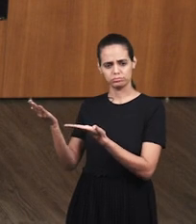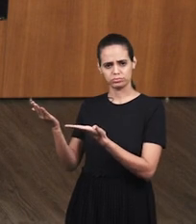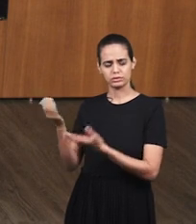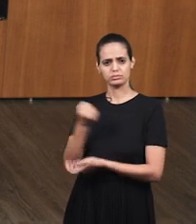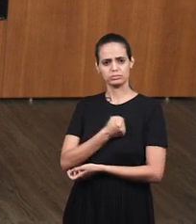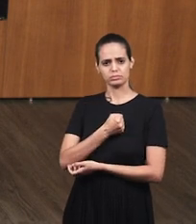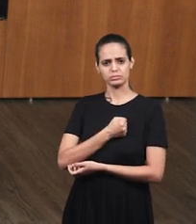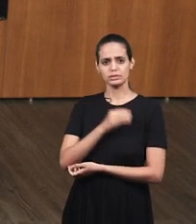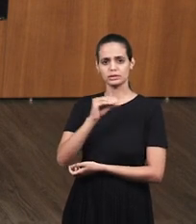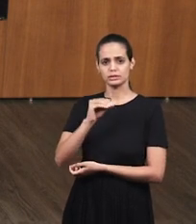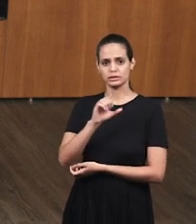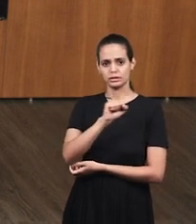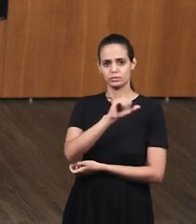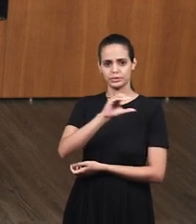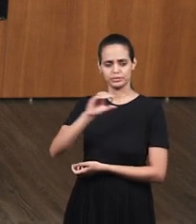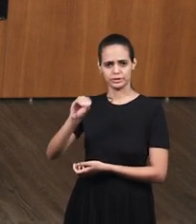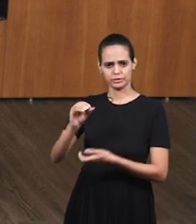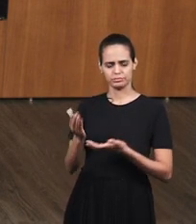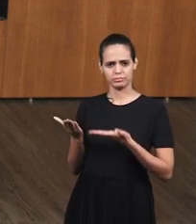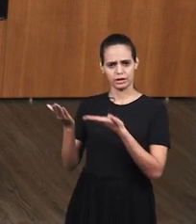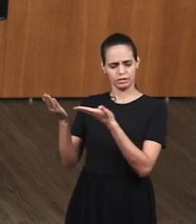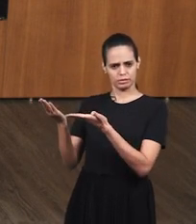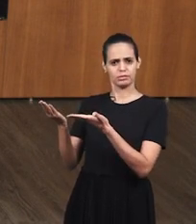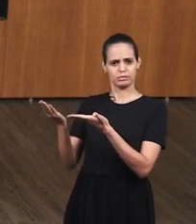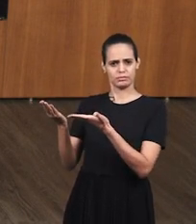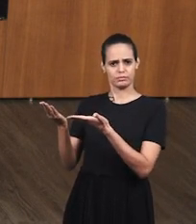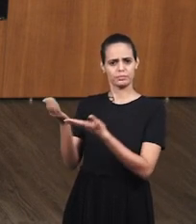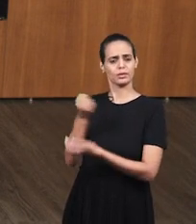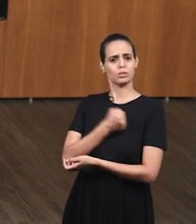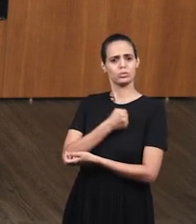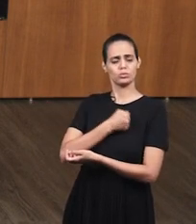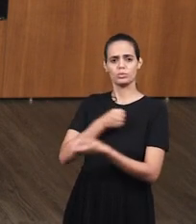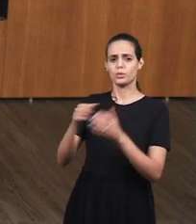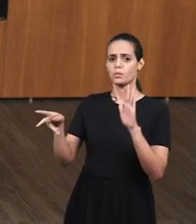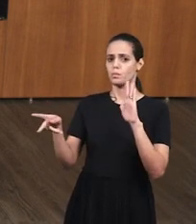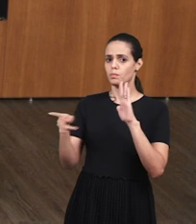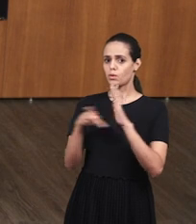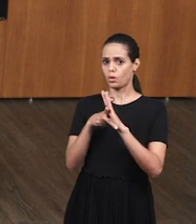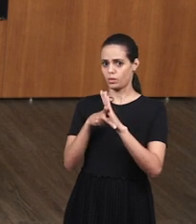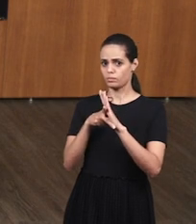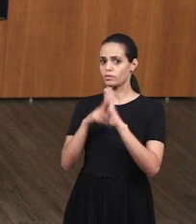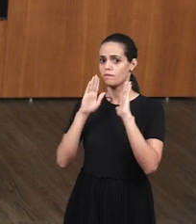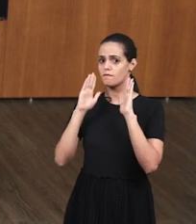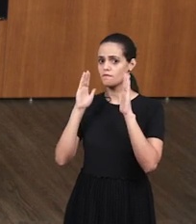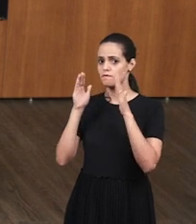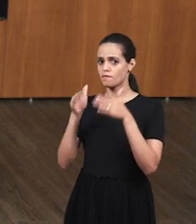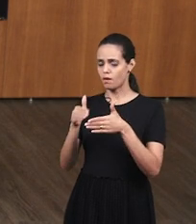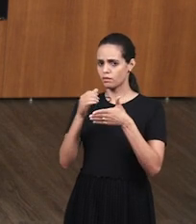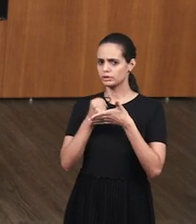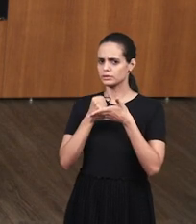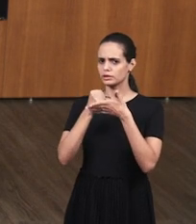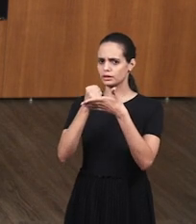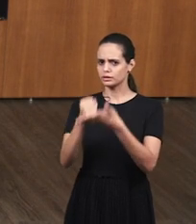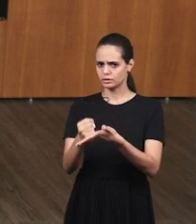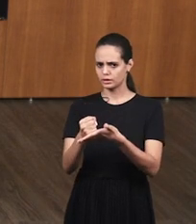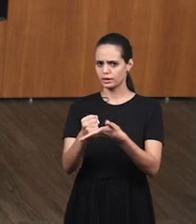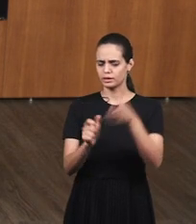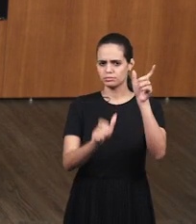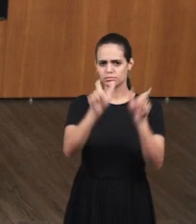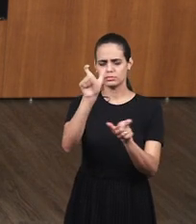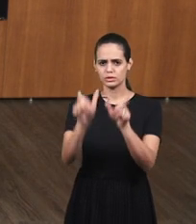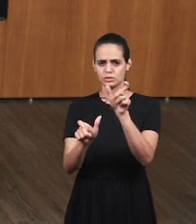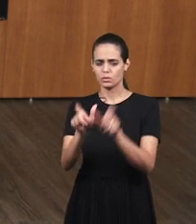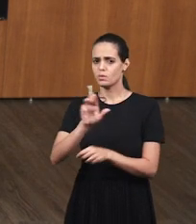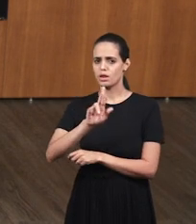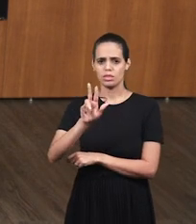numéro 0800 707 30 76. Celui-là, c'est un numéro exclusif pour